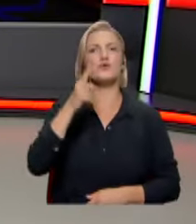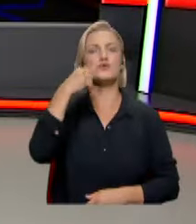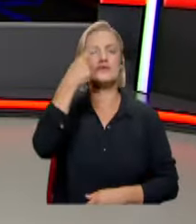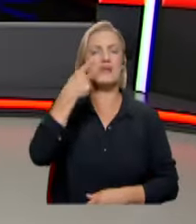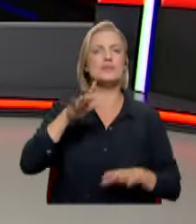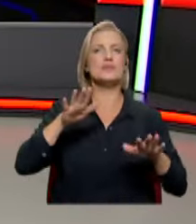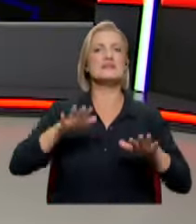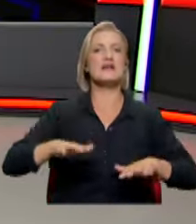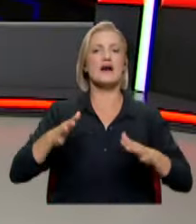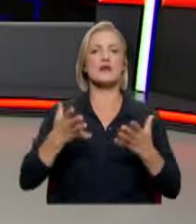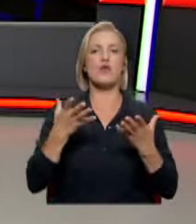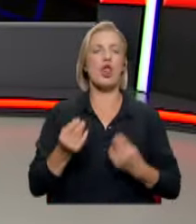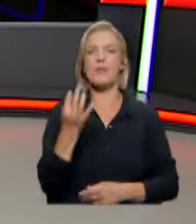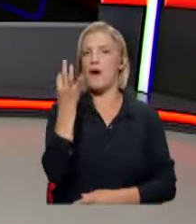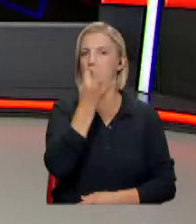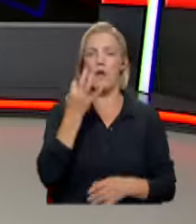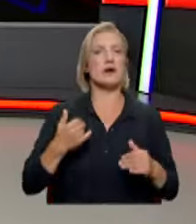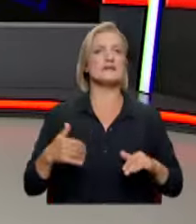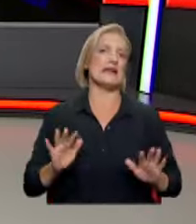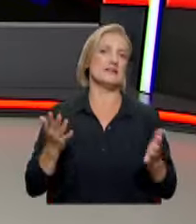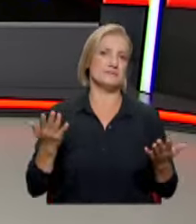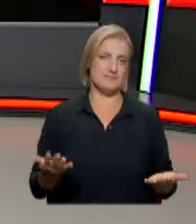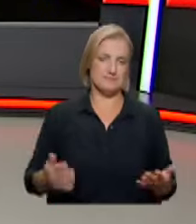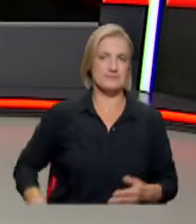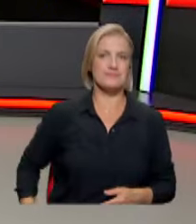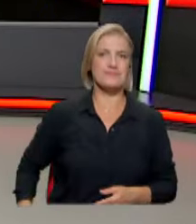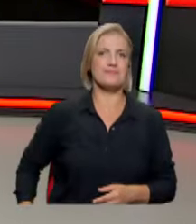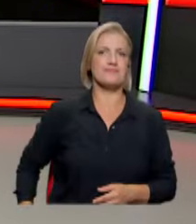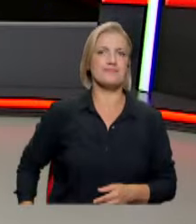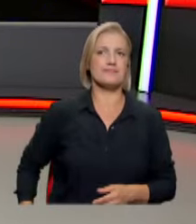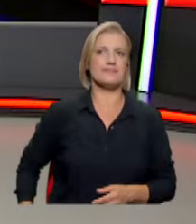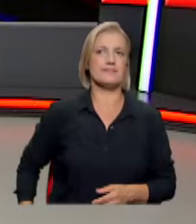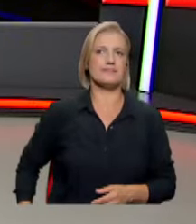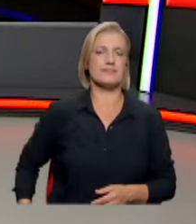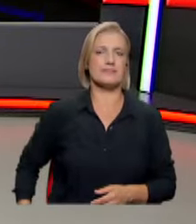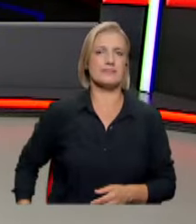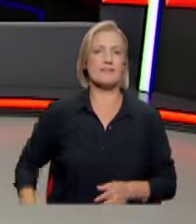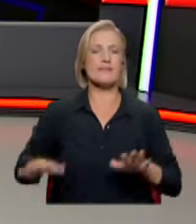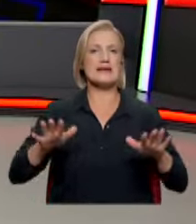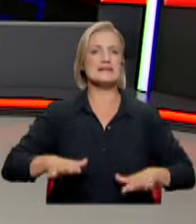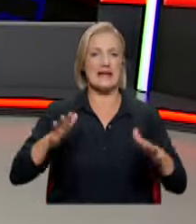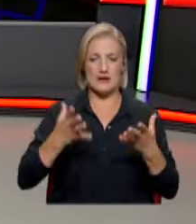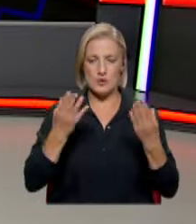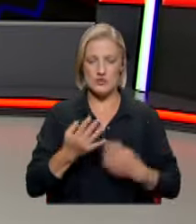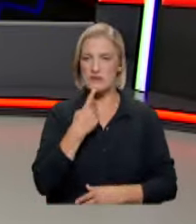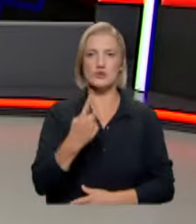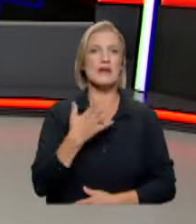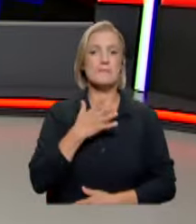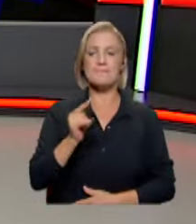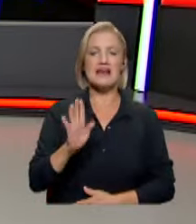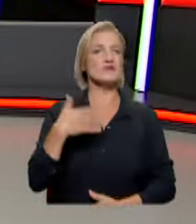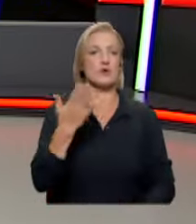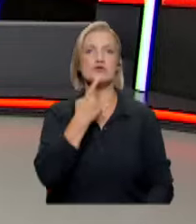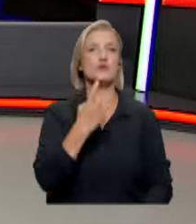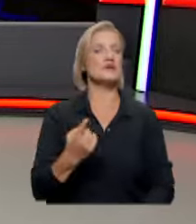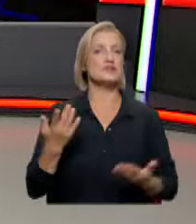sakin olmak pek de kolay değil açıkçası. Ama sıkı durun bakın. Sakin olacaksanız söyleyeyim. Birazdan